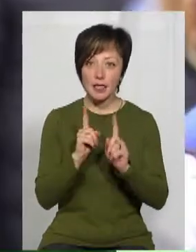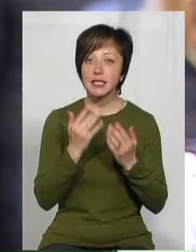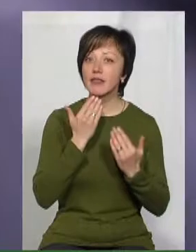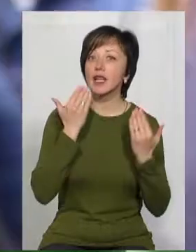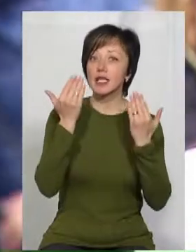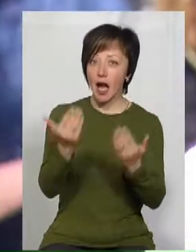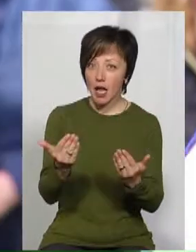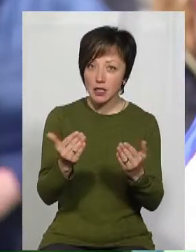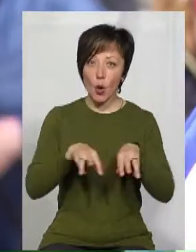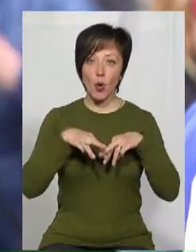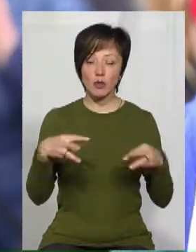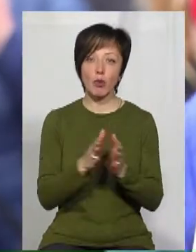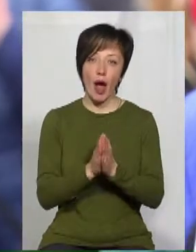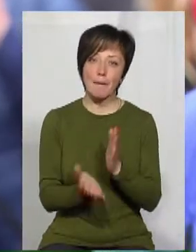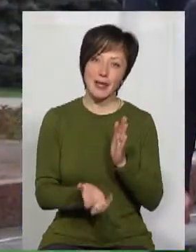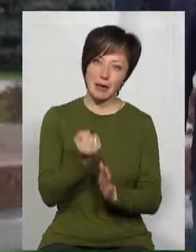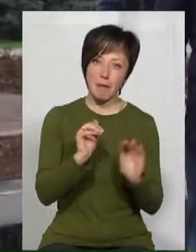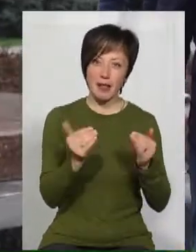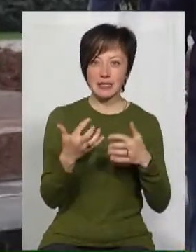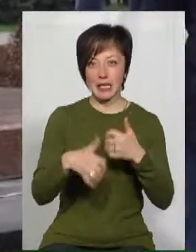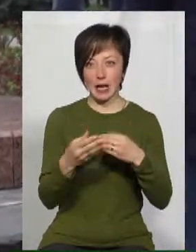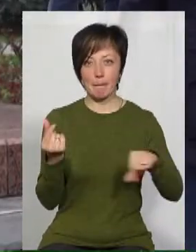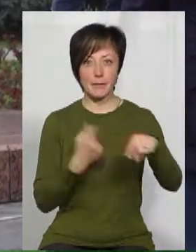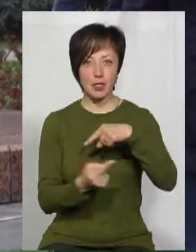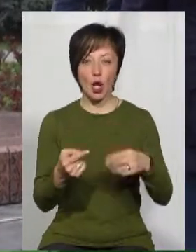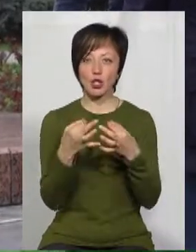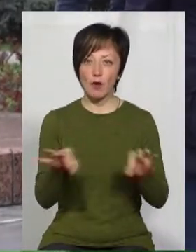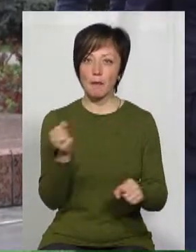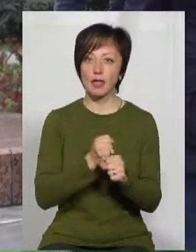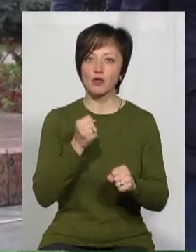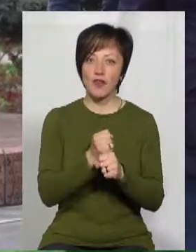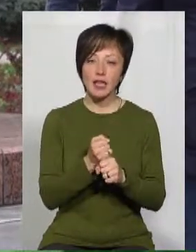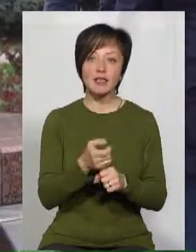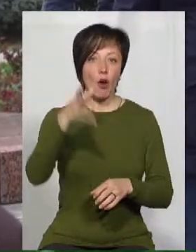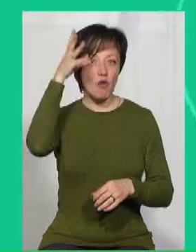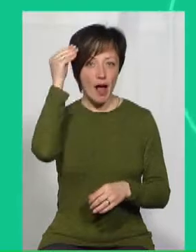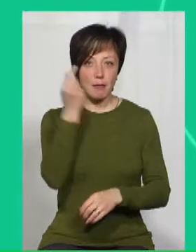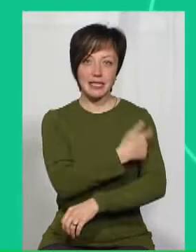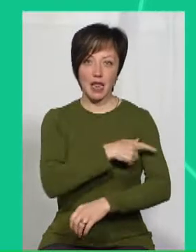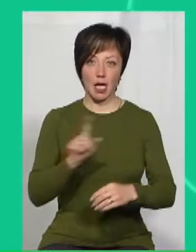до уряду з проханням підтримати малий і середній бізнес або дозволити працювати з урахуванням санітарних норм.